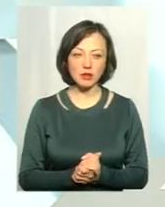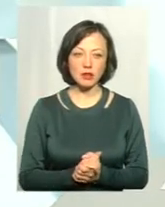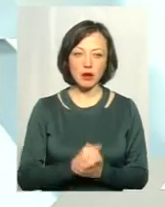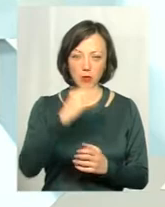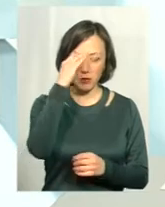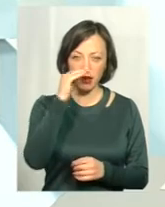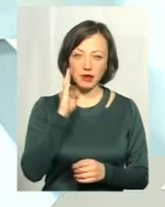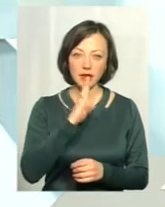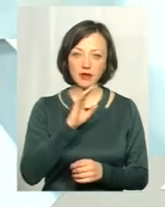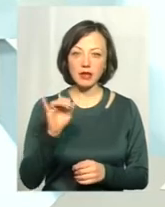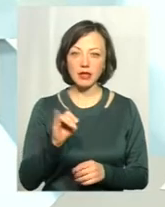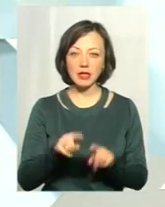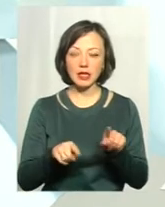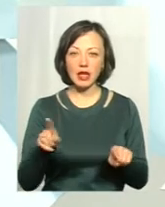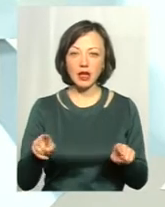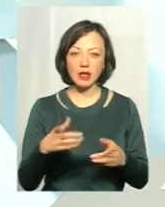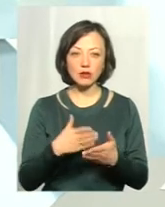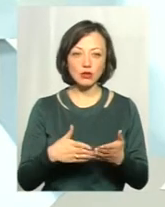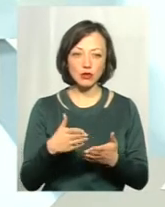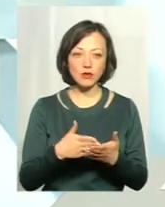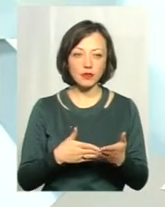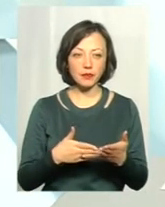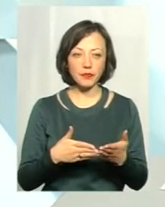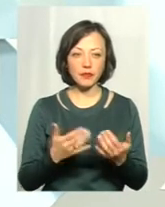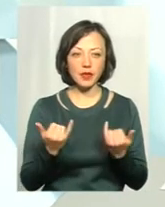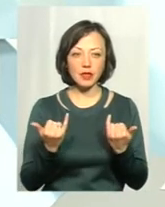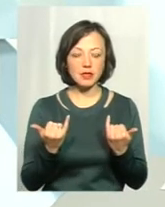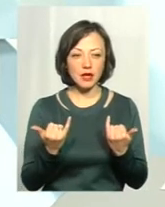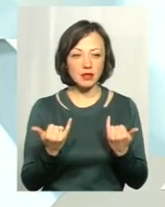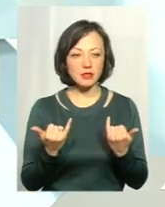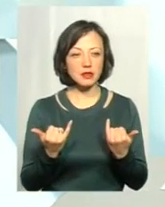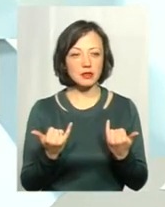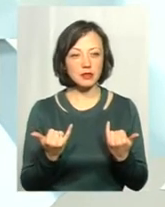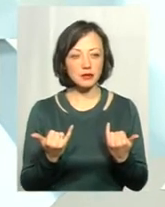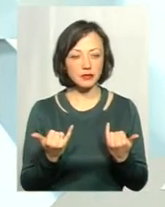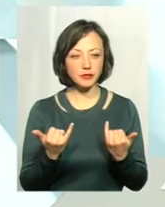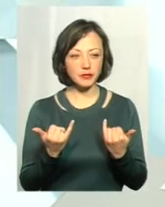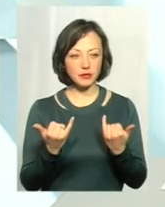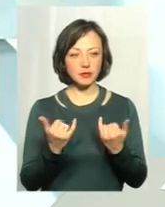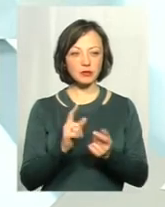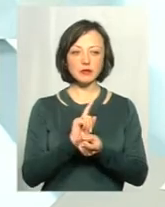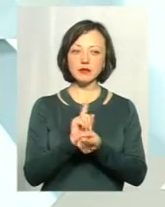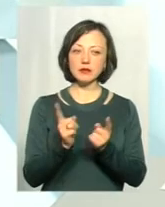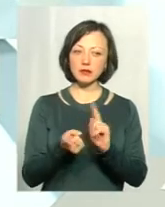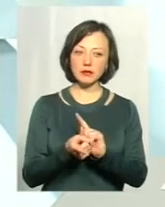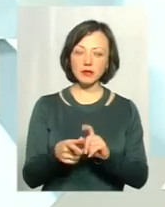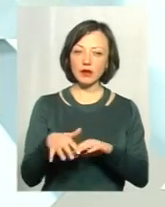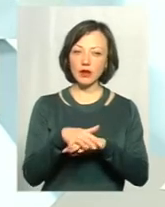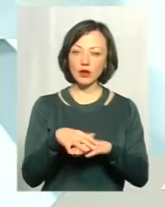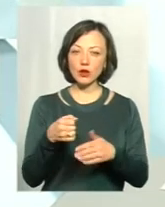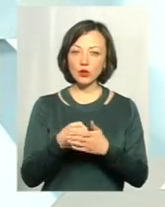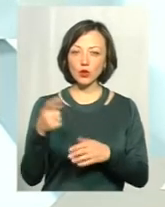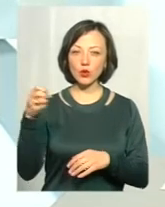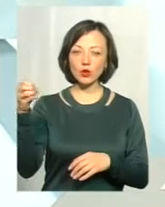батьків. І деякі зовсім... От зараз стало у нас таке суспільство, що до сонячних